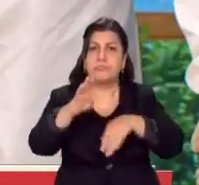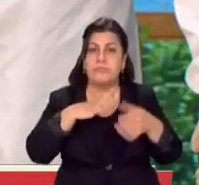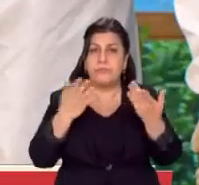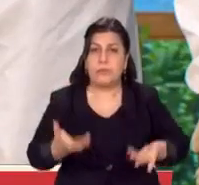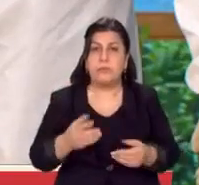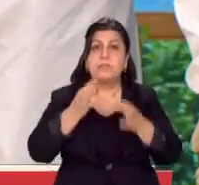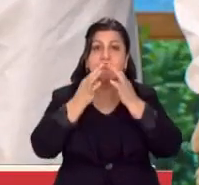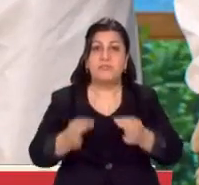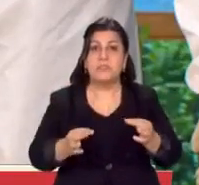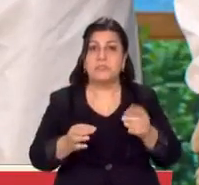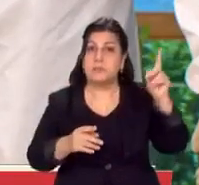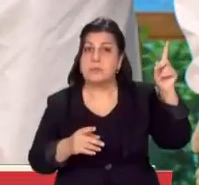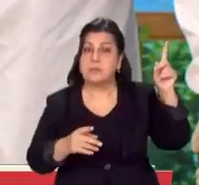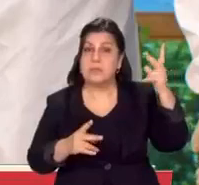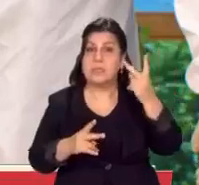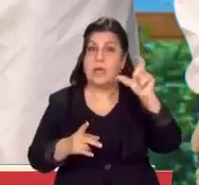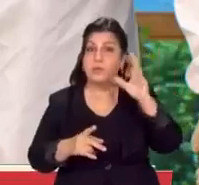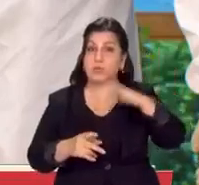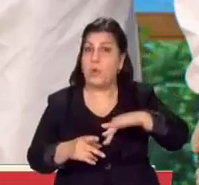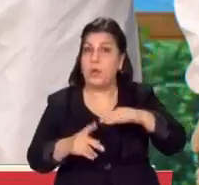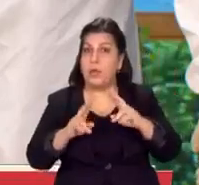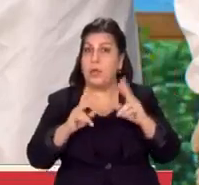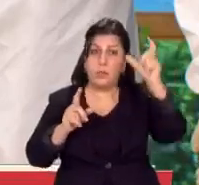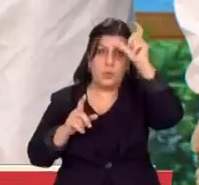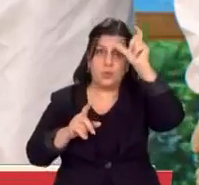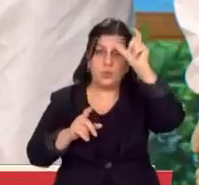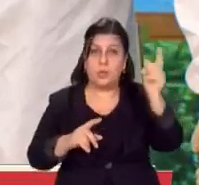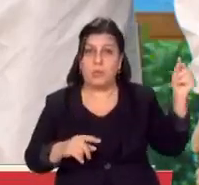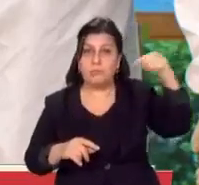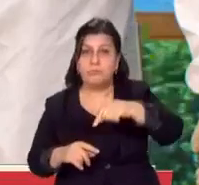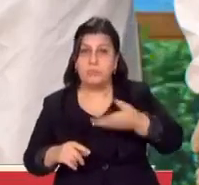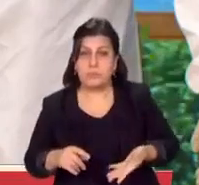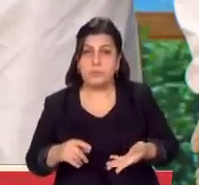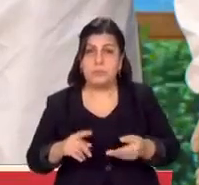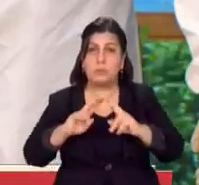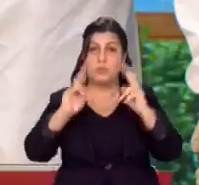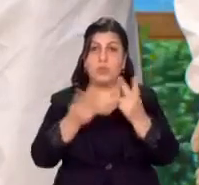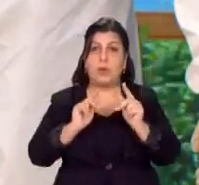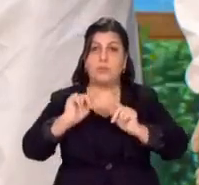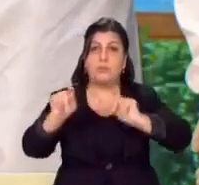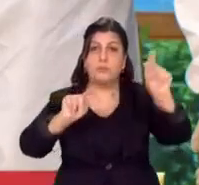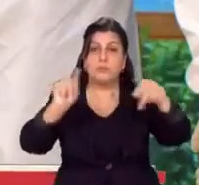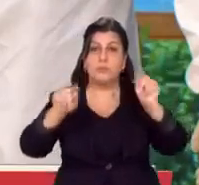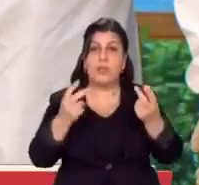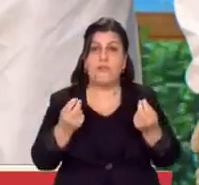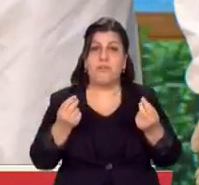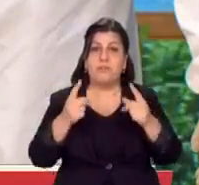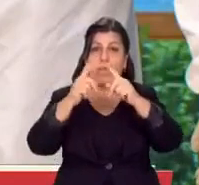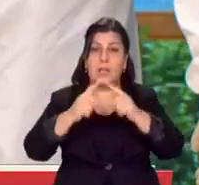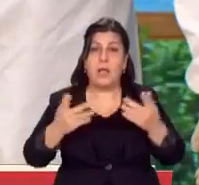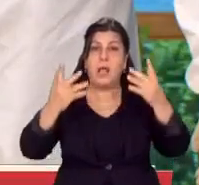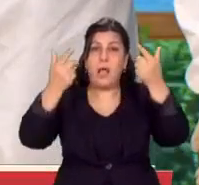olay iki ay sonra Türkiye'ye geldi Bütün dünya ülkelerine yayıldı Dolayısıyla dünyada enfeksiyon sayısının